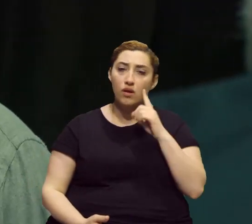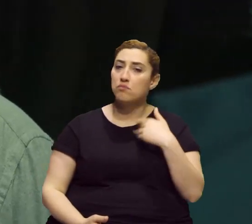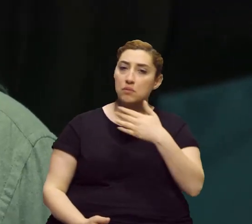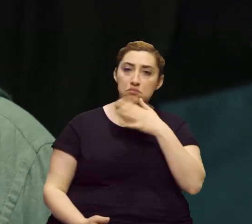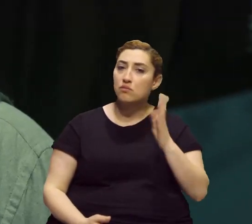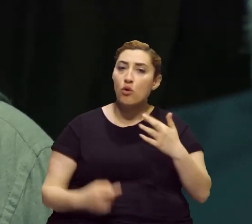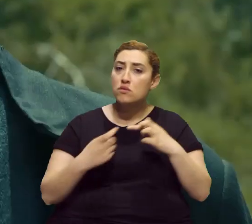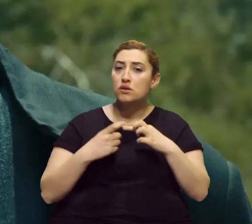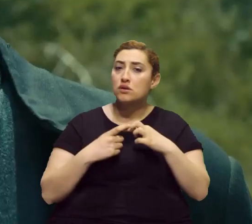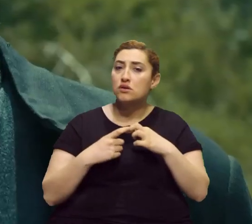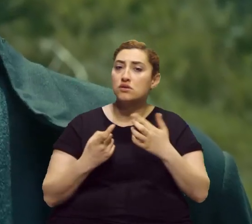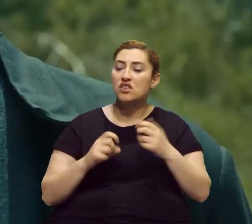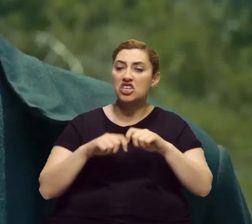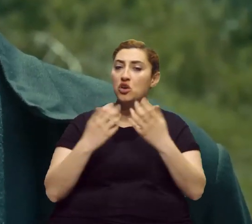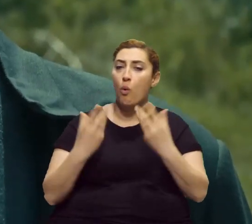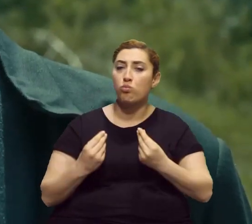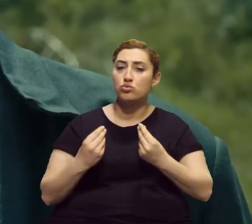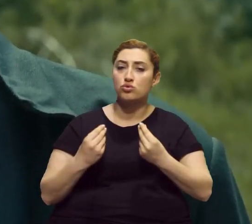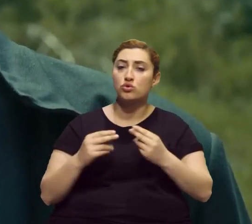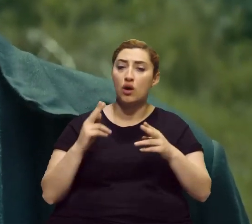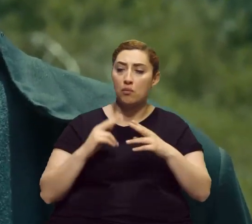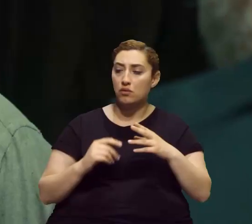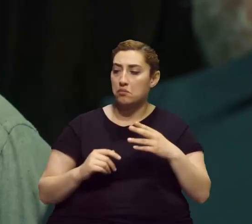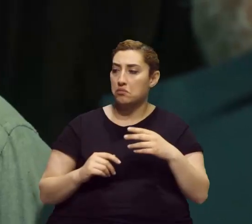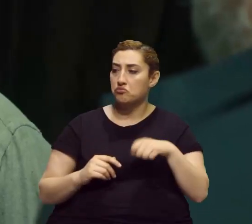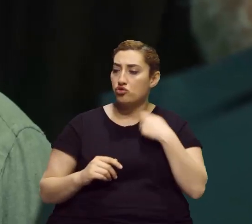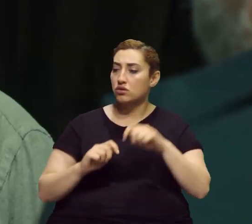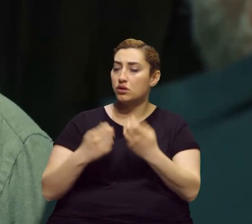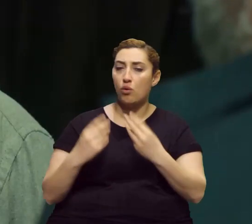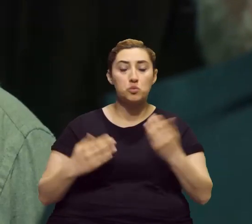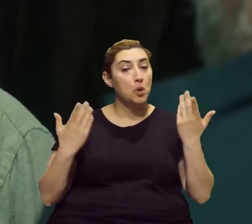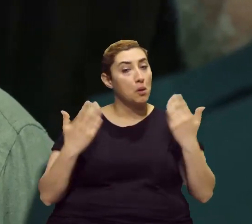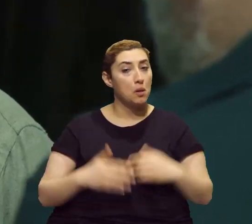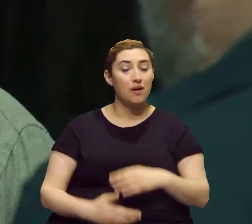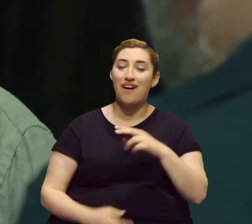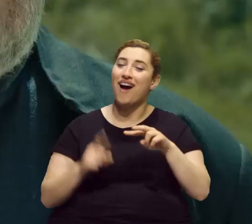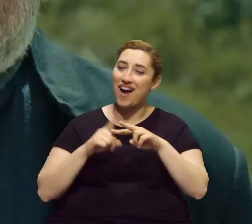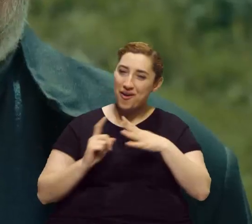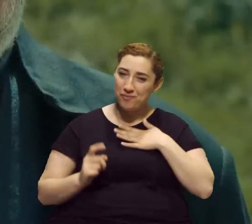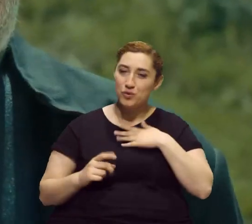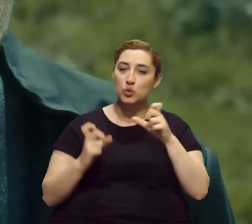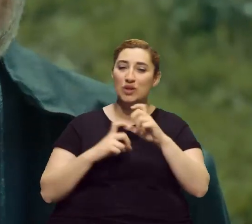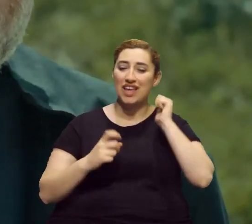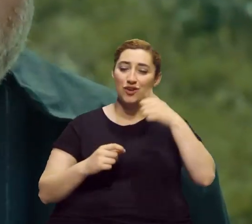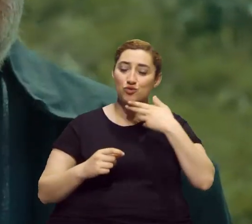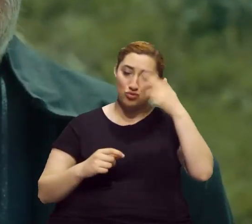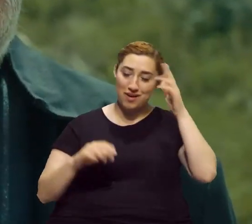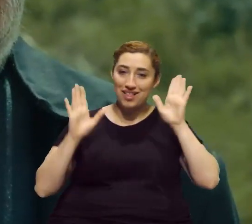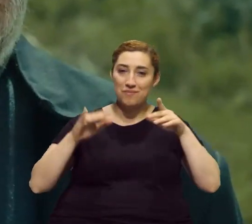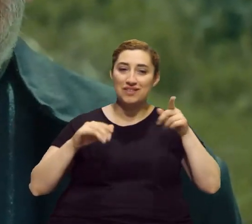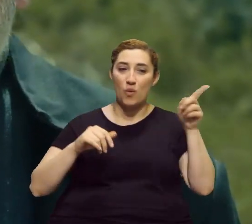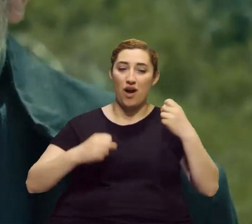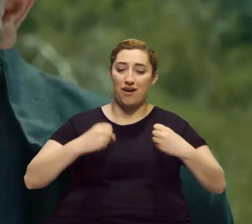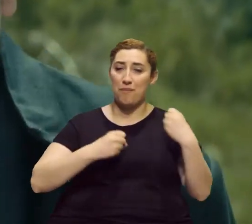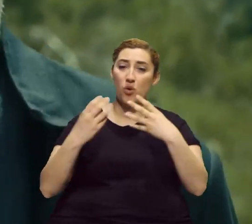Vallahi bilmiyorum ki Rıza. Kırılmış. Hem de durduk yere. Allah Allah. Ağam, sultanımız yarın cumaya o arabayla